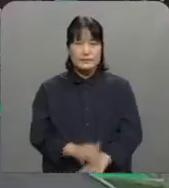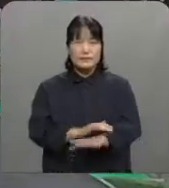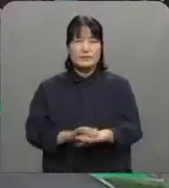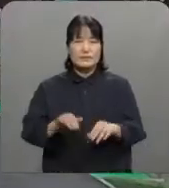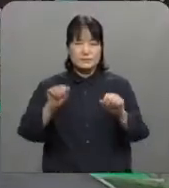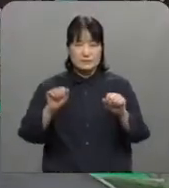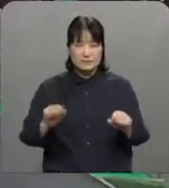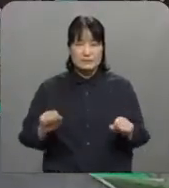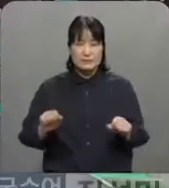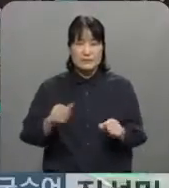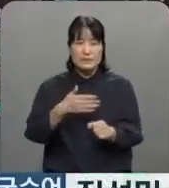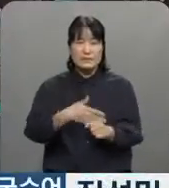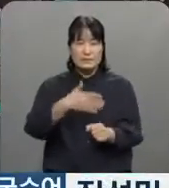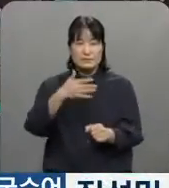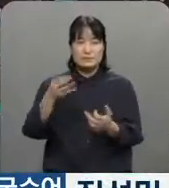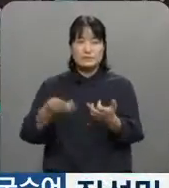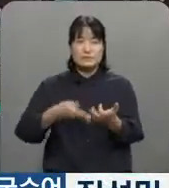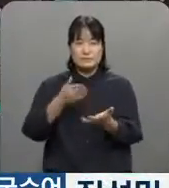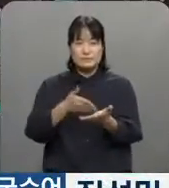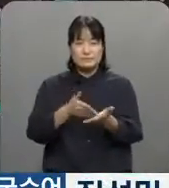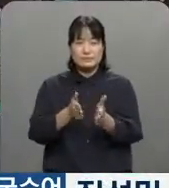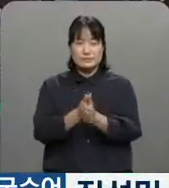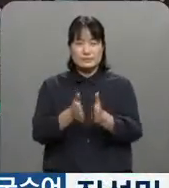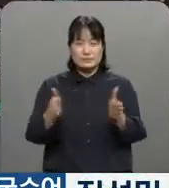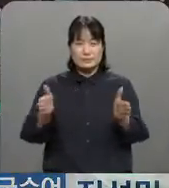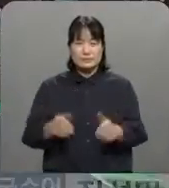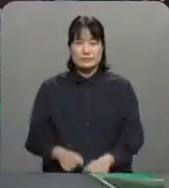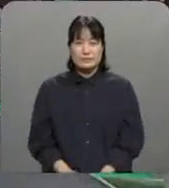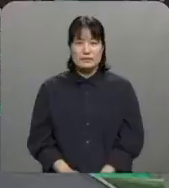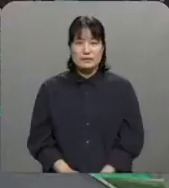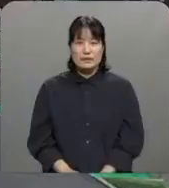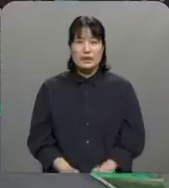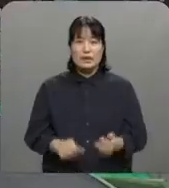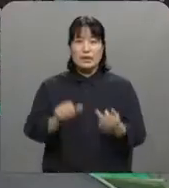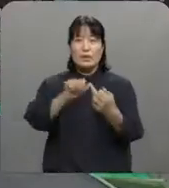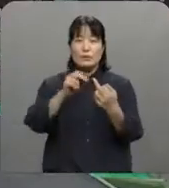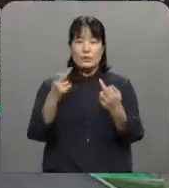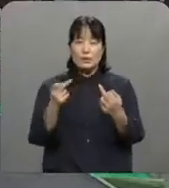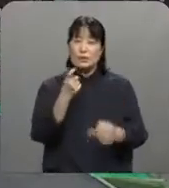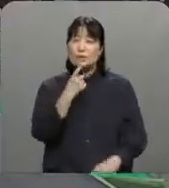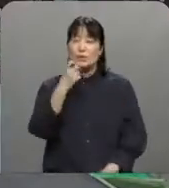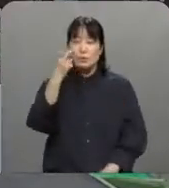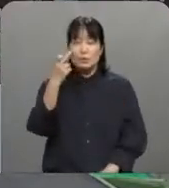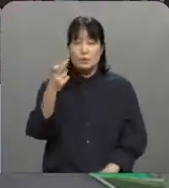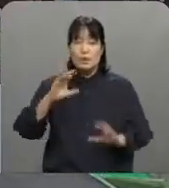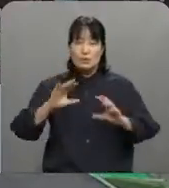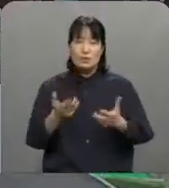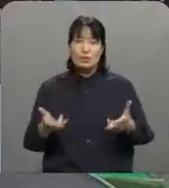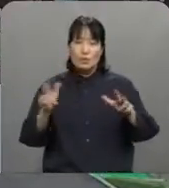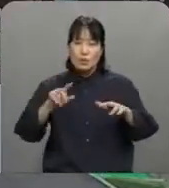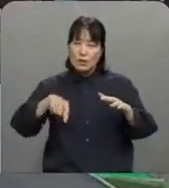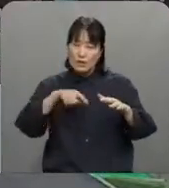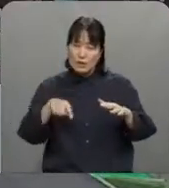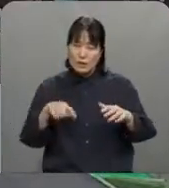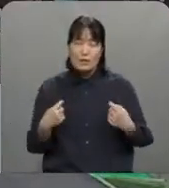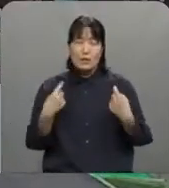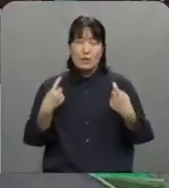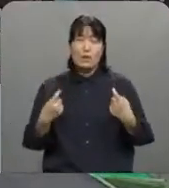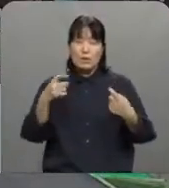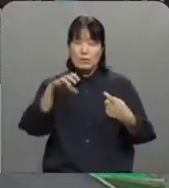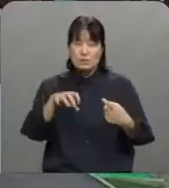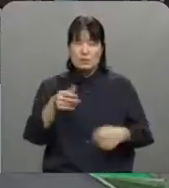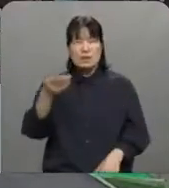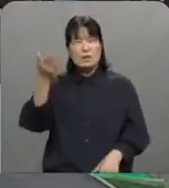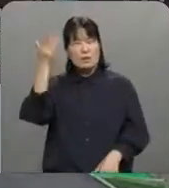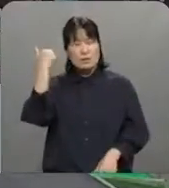시청자 여러분 안녕하십니까? 9시 강원 뉴스입니다. 오대산과 설악산 등 국립공원에 자리 잡은 관광지가